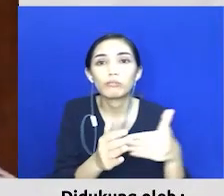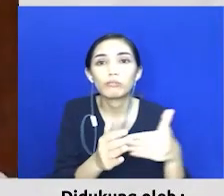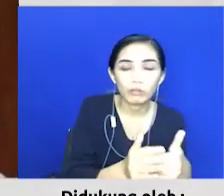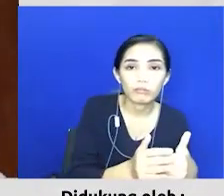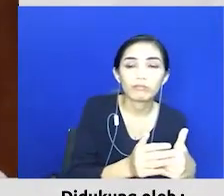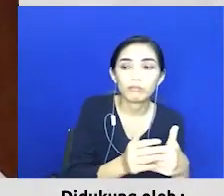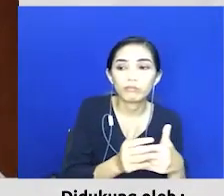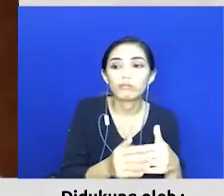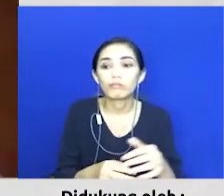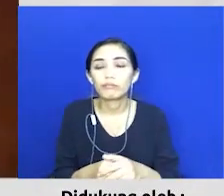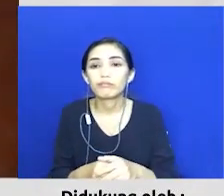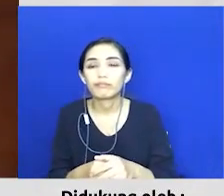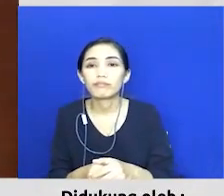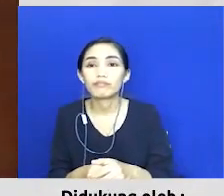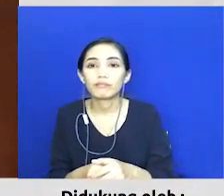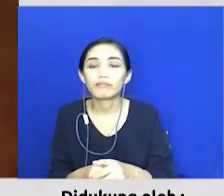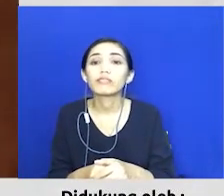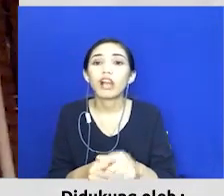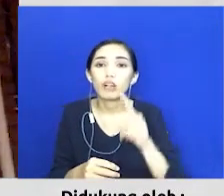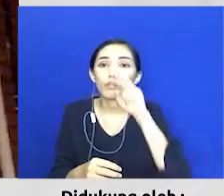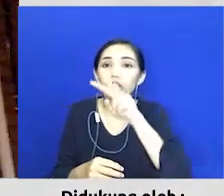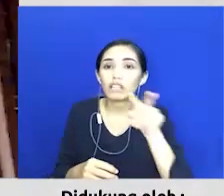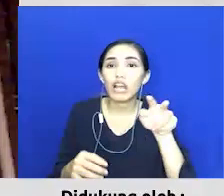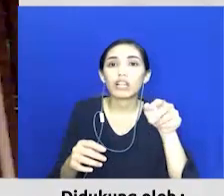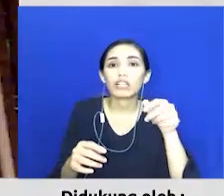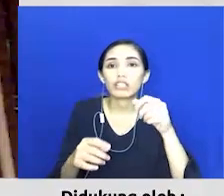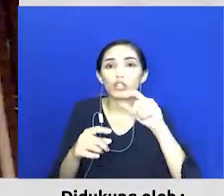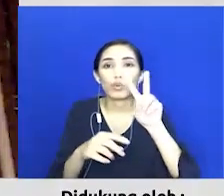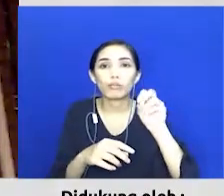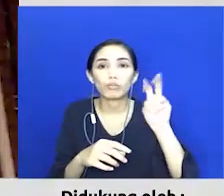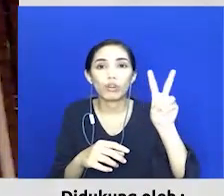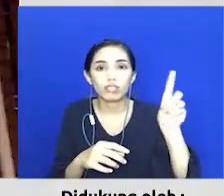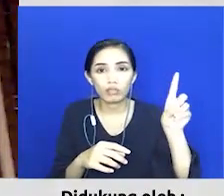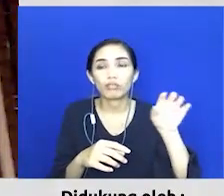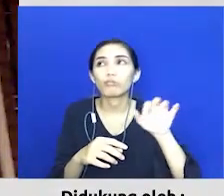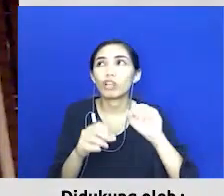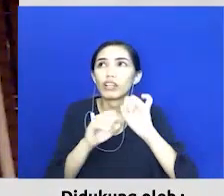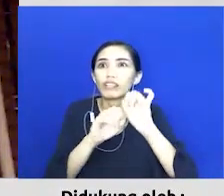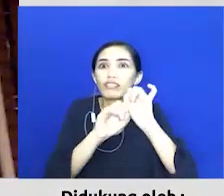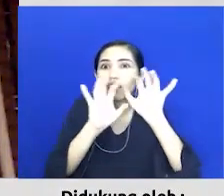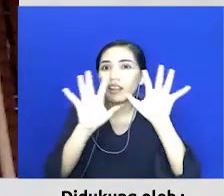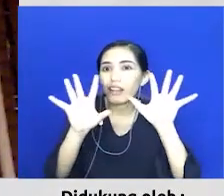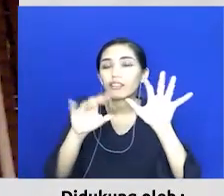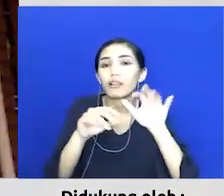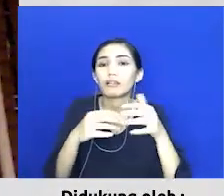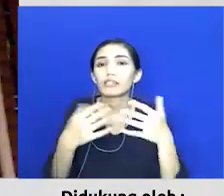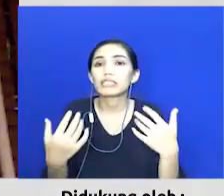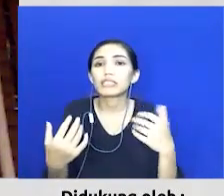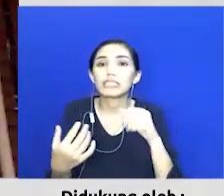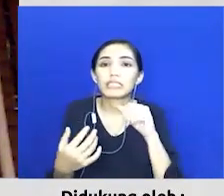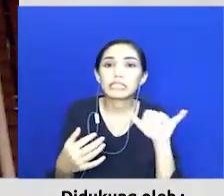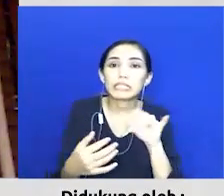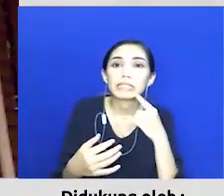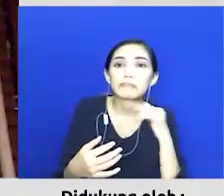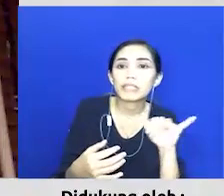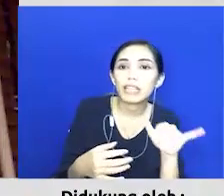udah mulai adik terang gitu bagaimana kawan-kawan mulai menyikapi sebaiknya apa yang bisa kita lakukan gitu.